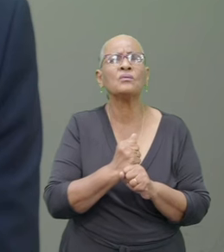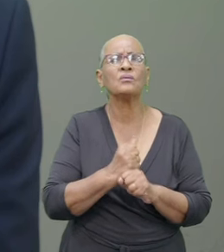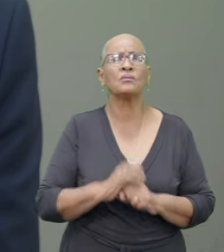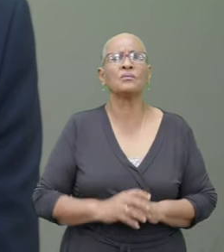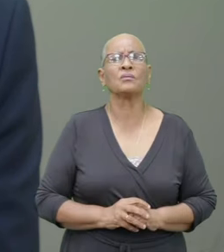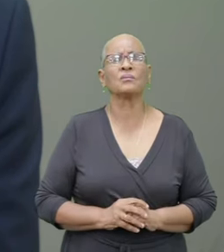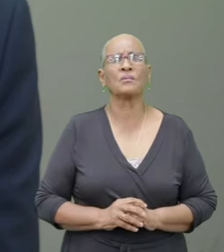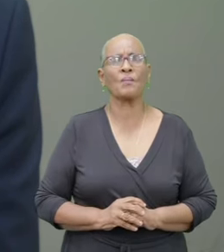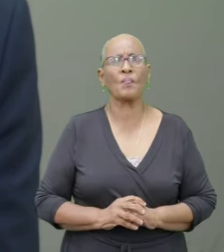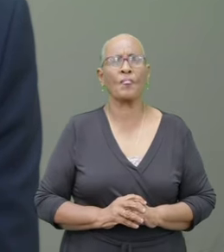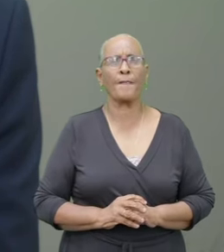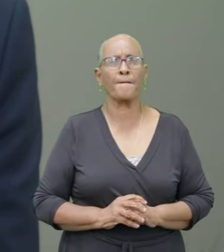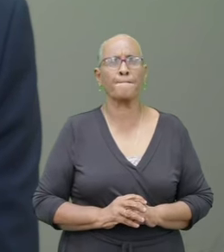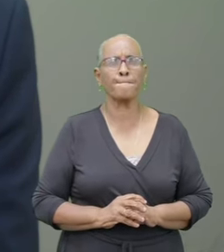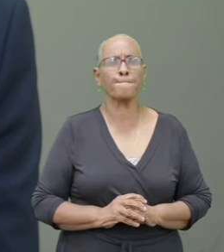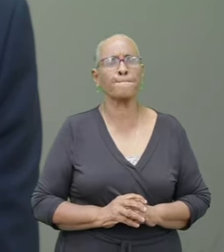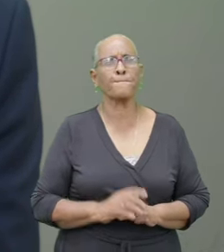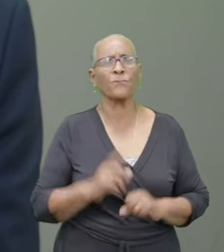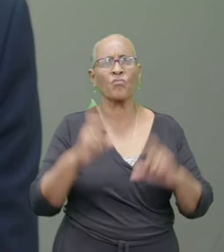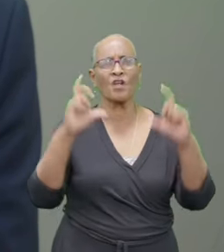even